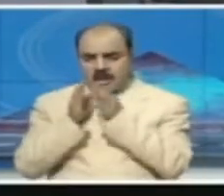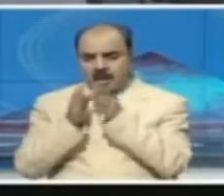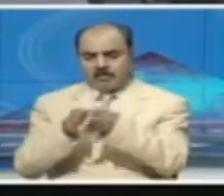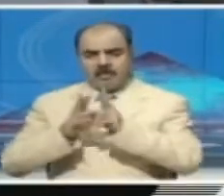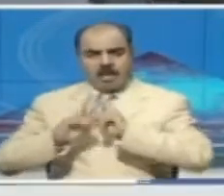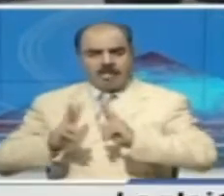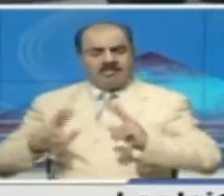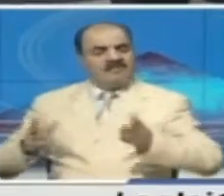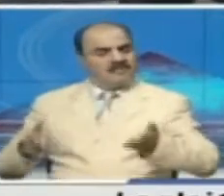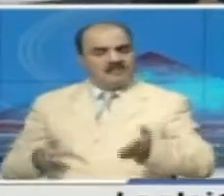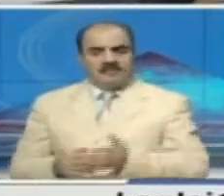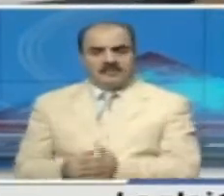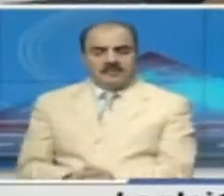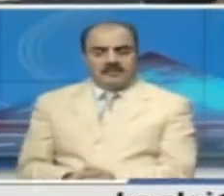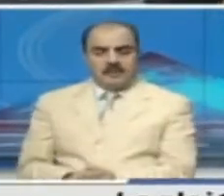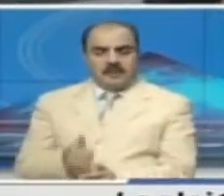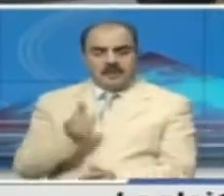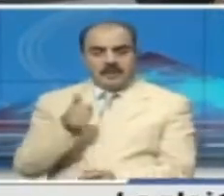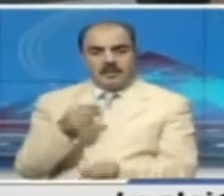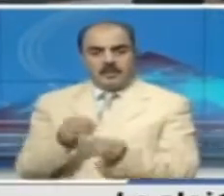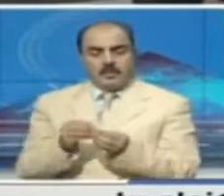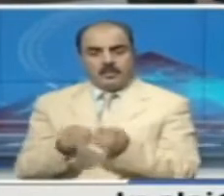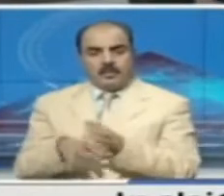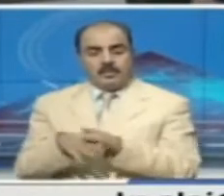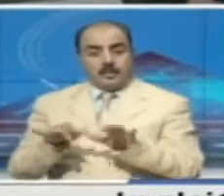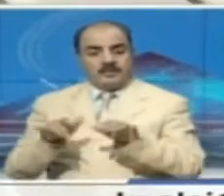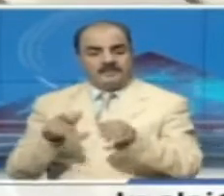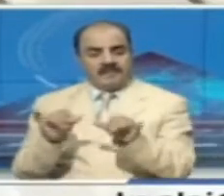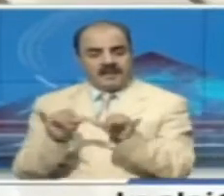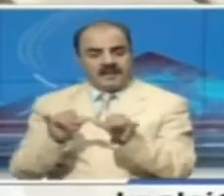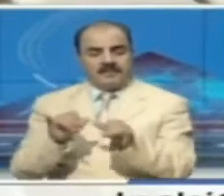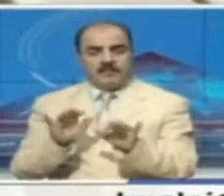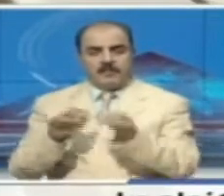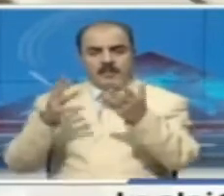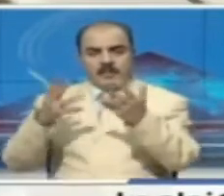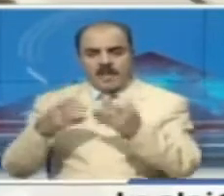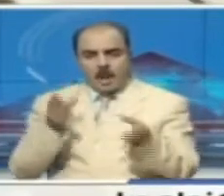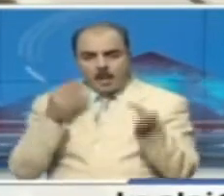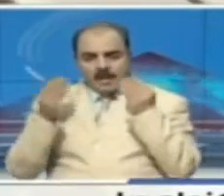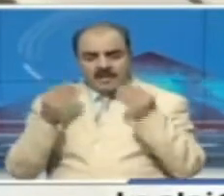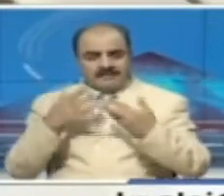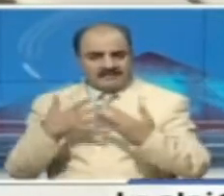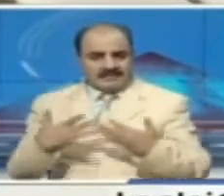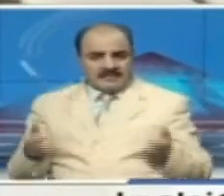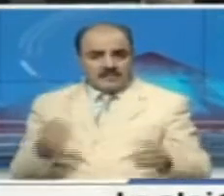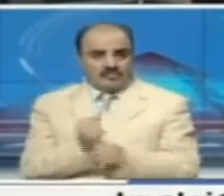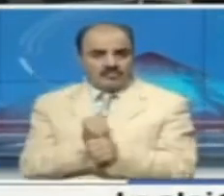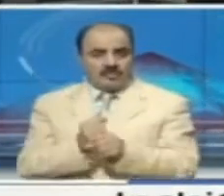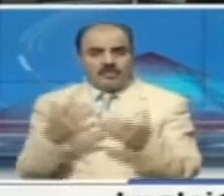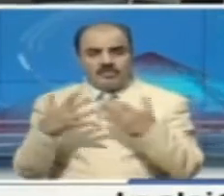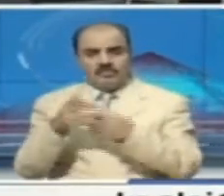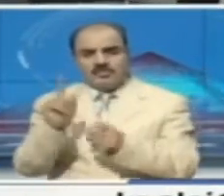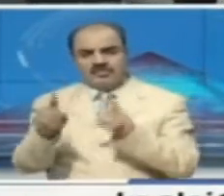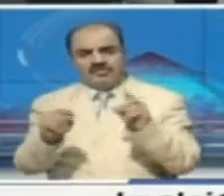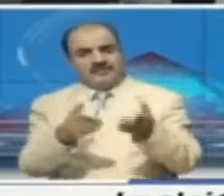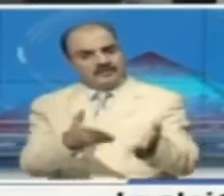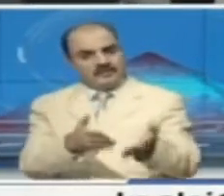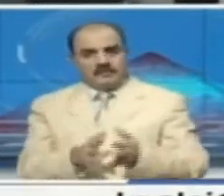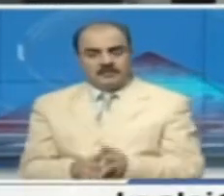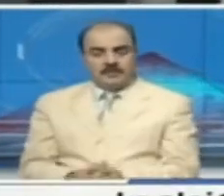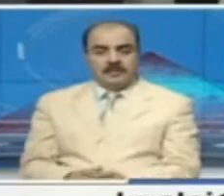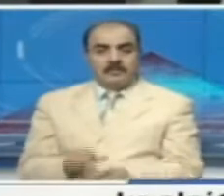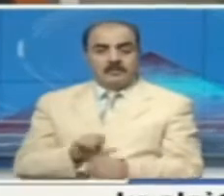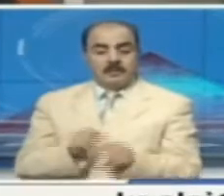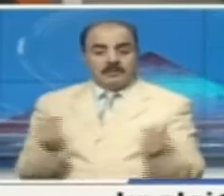مجالات متعددة مثل مجال الانترنت والحوسبة وأمن المعلومات وإدارة وتشغيل المصانع الكبرى. مركز تدريب هنا